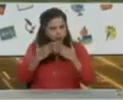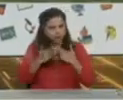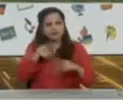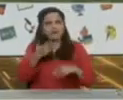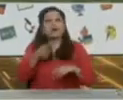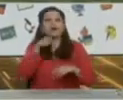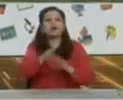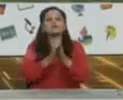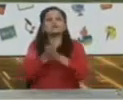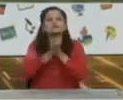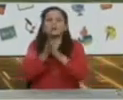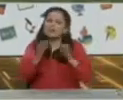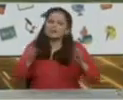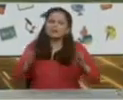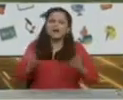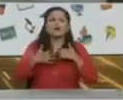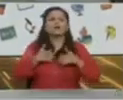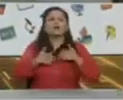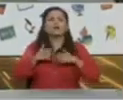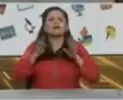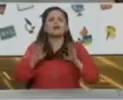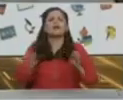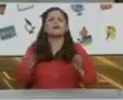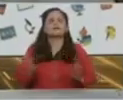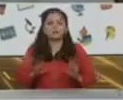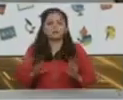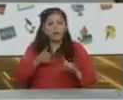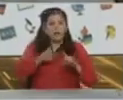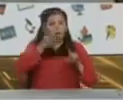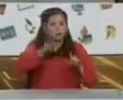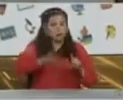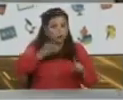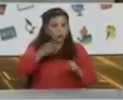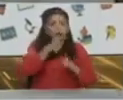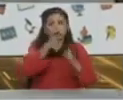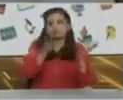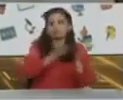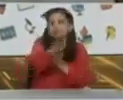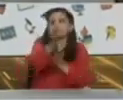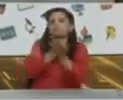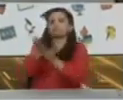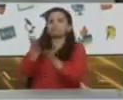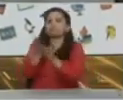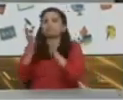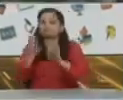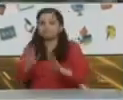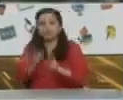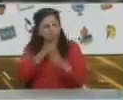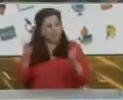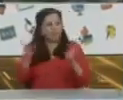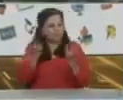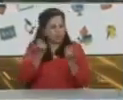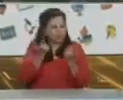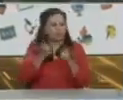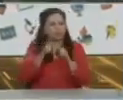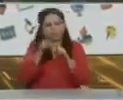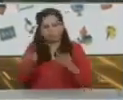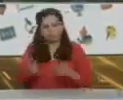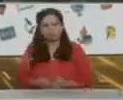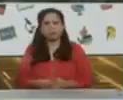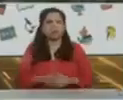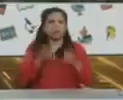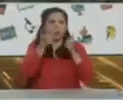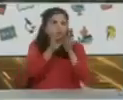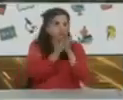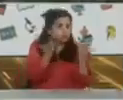मोटिवेशन का समय शुरू होगा। ट्रेनिंग के कई माध्यम, कई तरीके हो सकते हैं। अच्छी